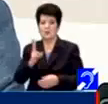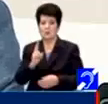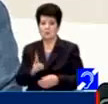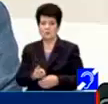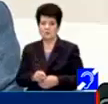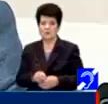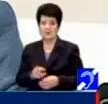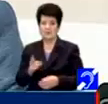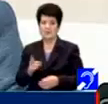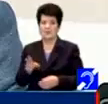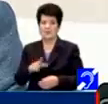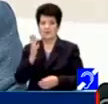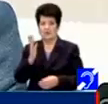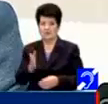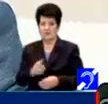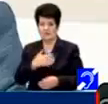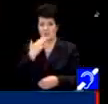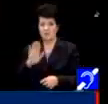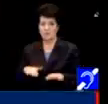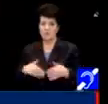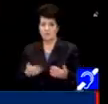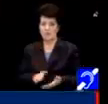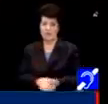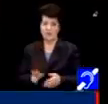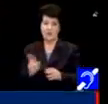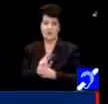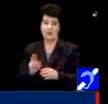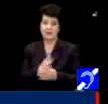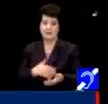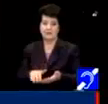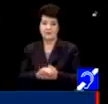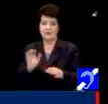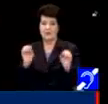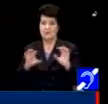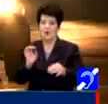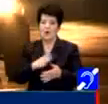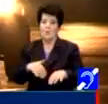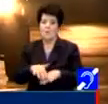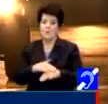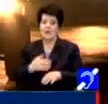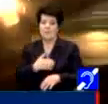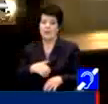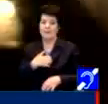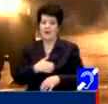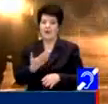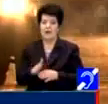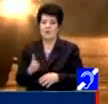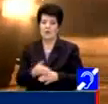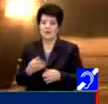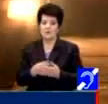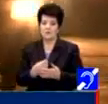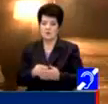sigur, direcția iarăși va veni cu un șir întreg de propuneri. Pentru repararea sistemului de iluminare publică, Primăria Chișinău a alocat din